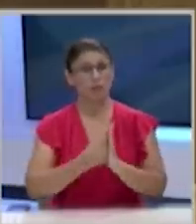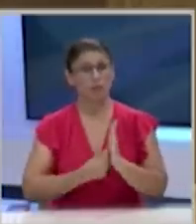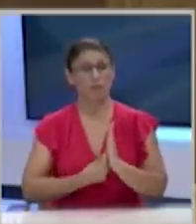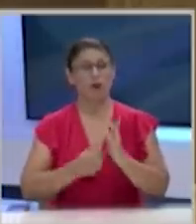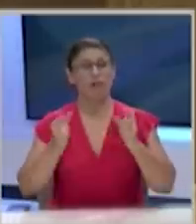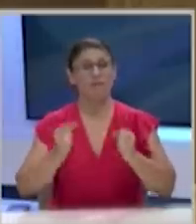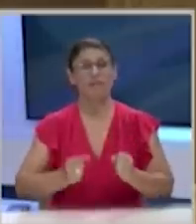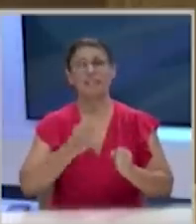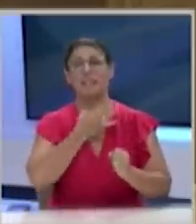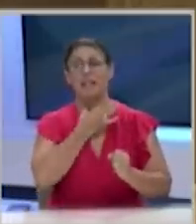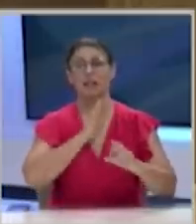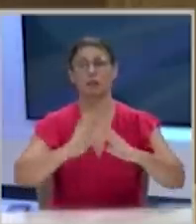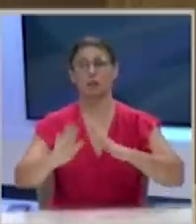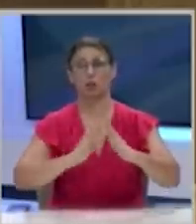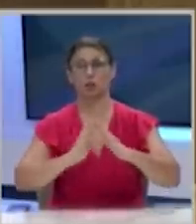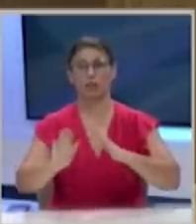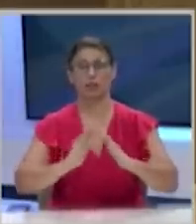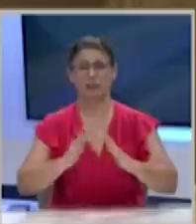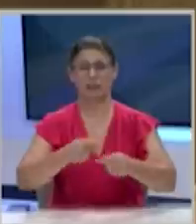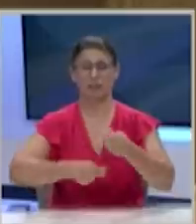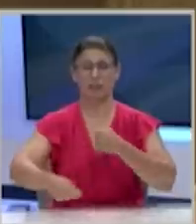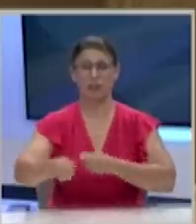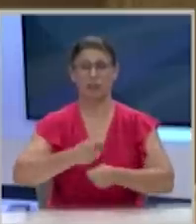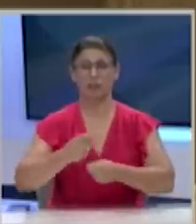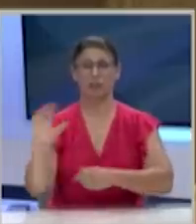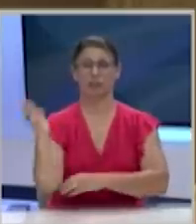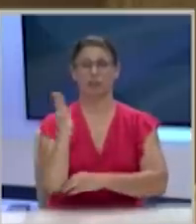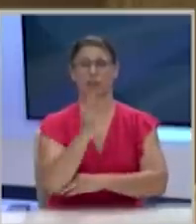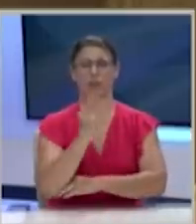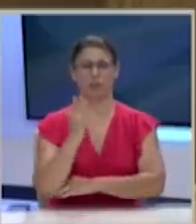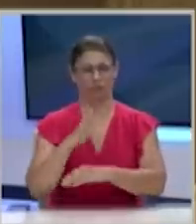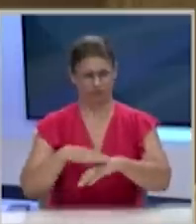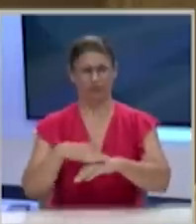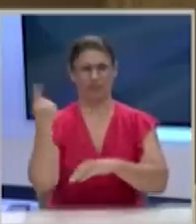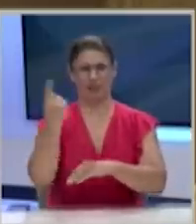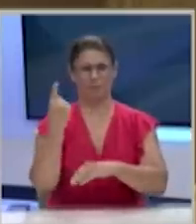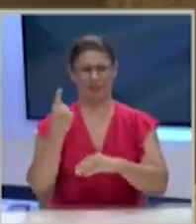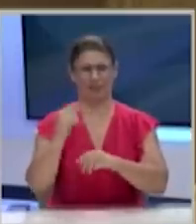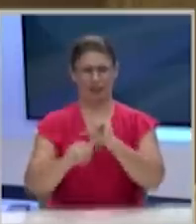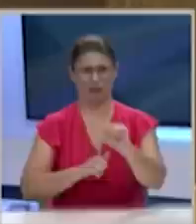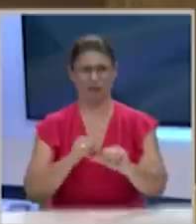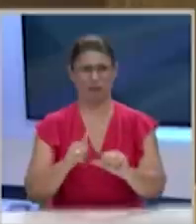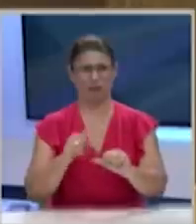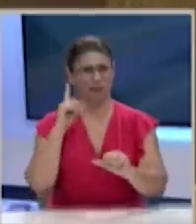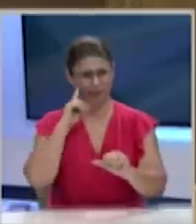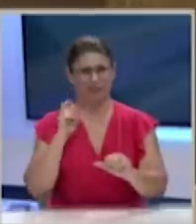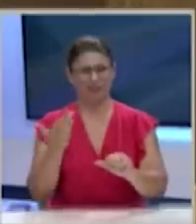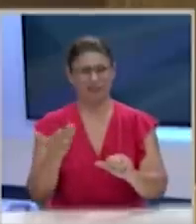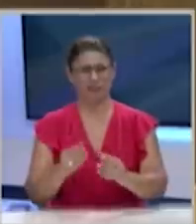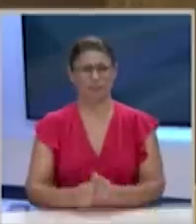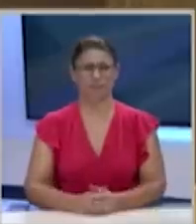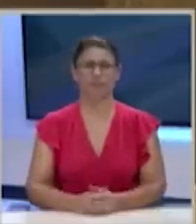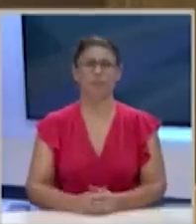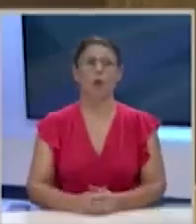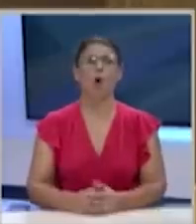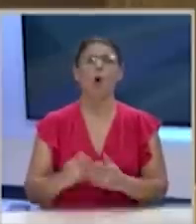οι βασικές ανάγκες προστασίας και διαχείρισης των δασών. Φταίει η κλιματική αλλαγή. Γι' αυτό ξέρετε τι είναι όλα